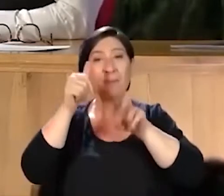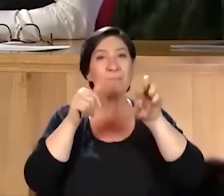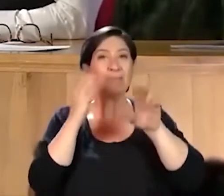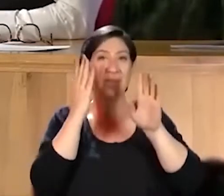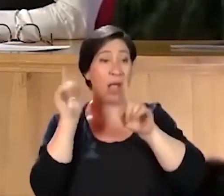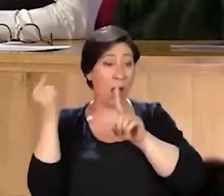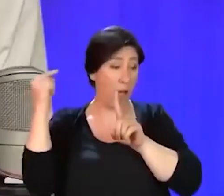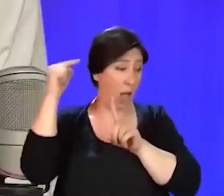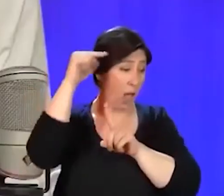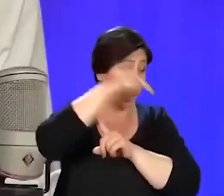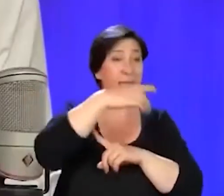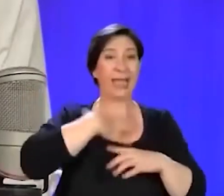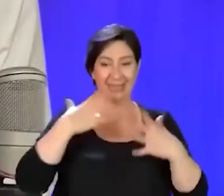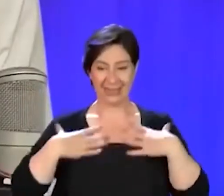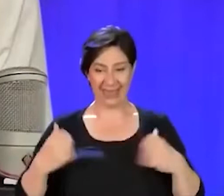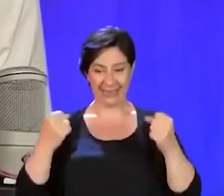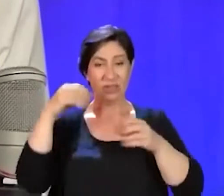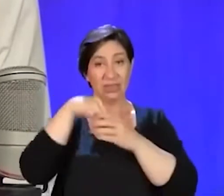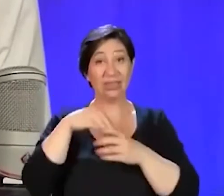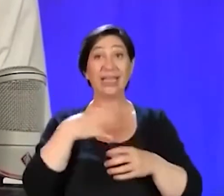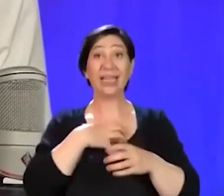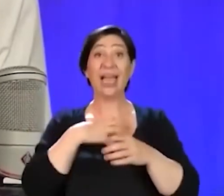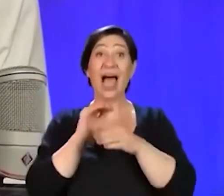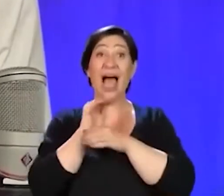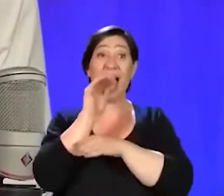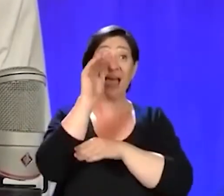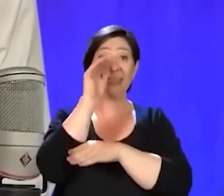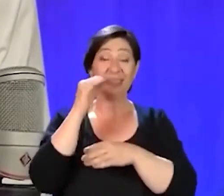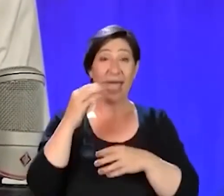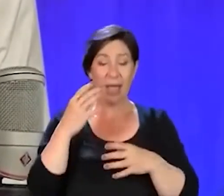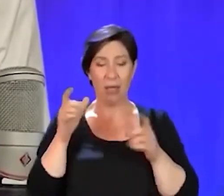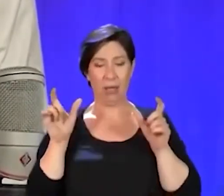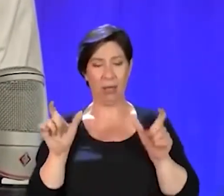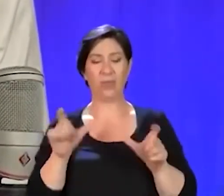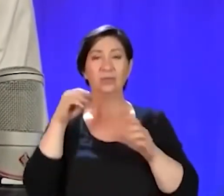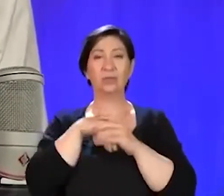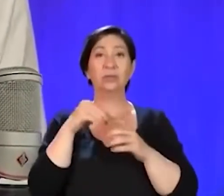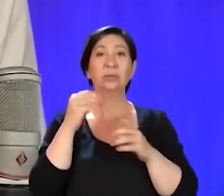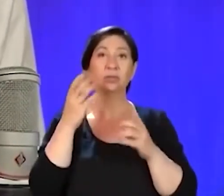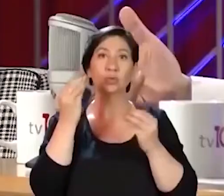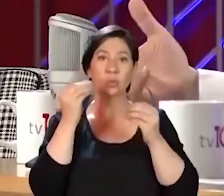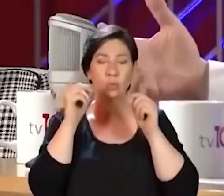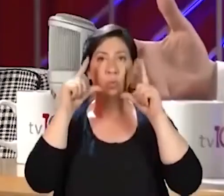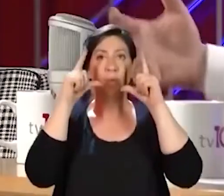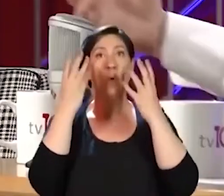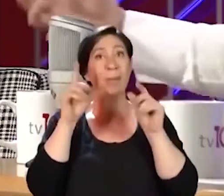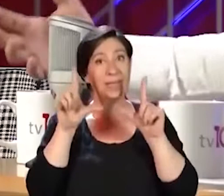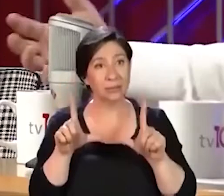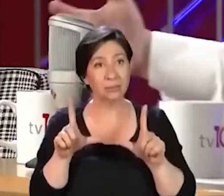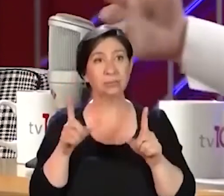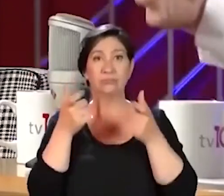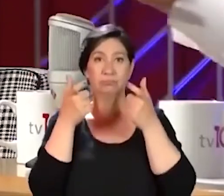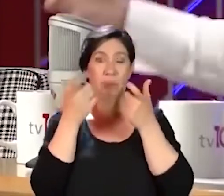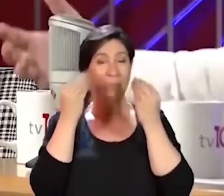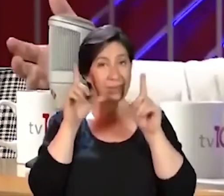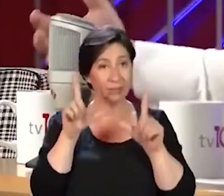kere kendi sağlığınız için kendi Hayat Ee hayat emniyetinizi sağlamak için zaten uyanık olmak zorunda ve